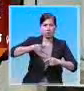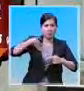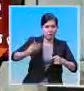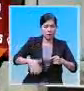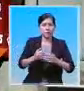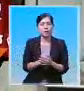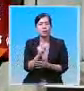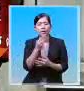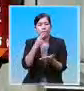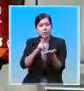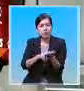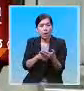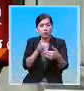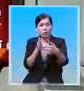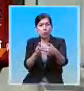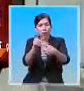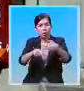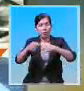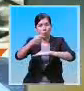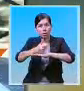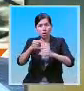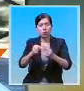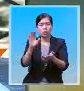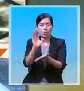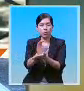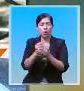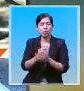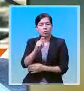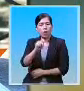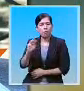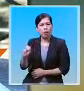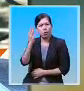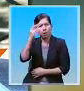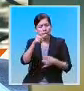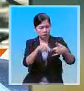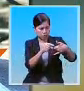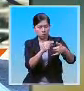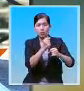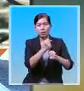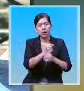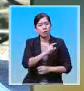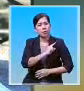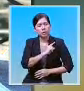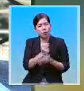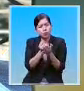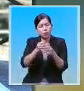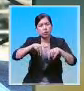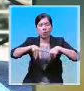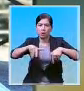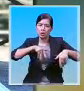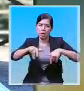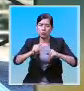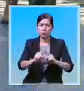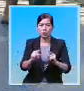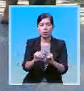งมายื่นหนังสือถึงพลตำรวจโทสุรเชษฐ์เพราะเห็นว่าทำหน้าที่ด้วยความเสียสละกับประชาชนเพราะฉะนั้นอยาก